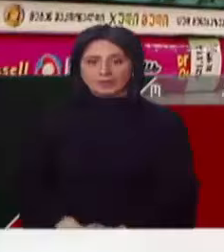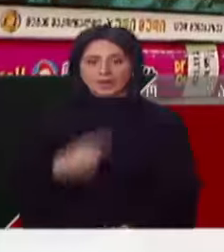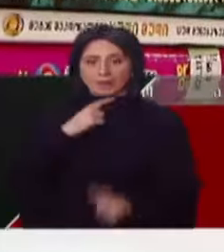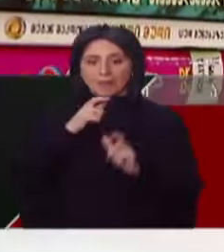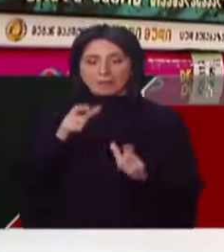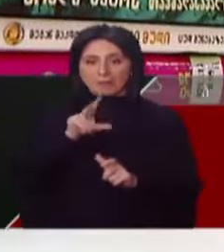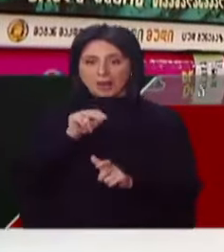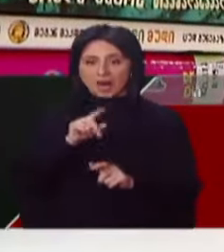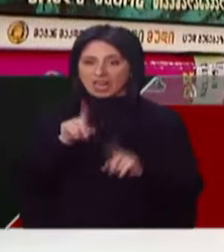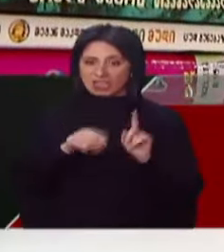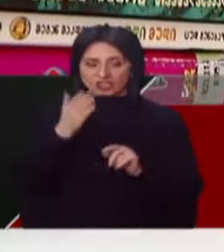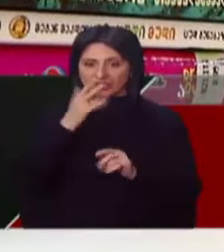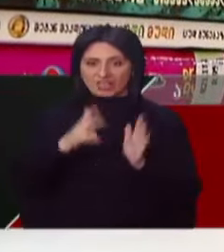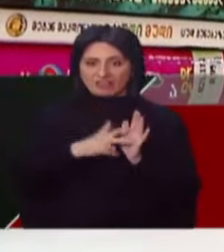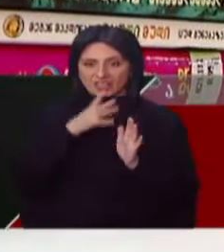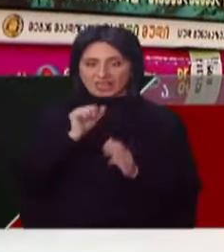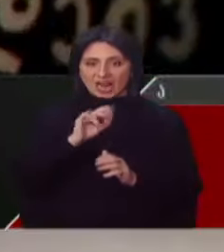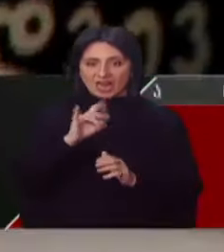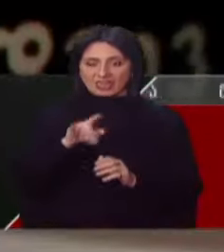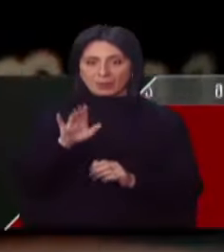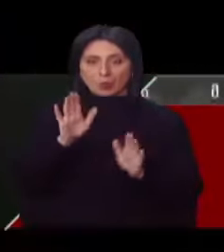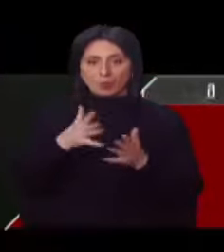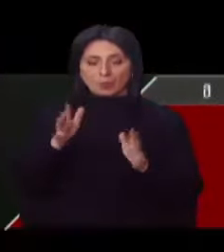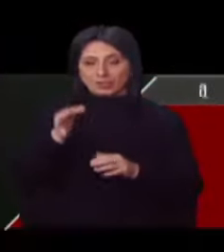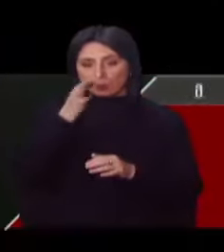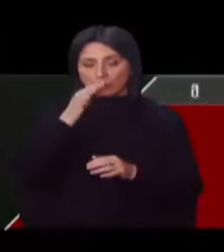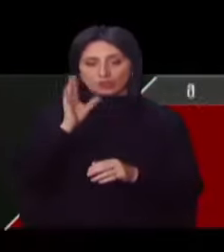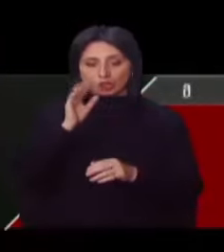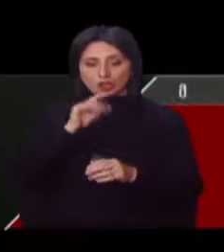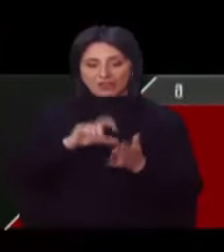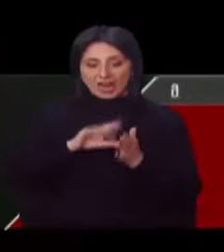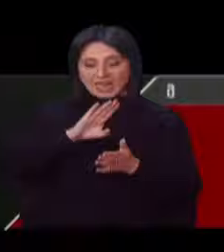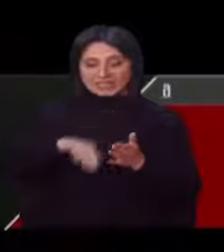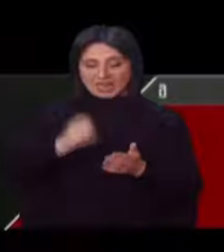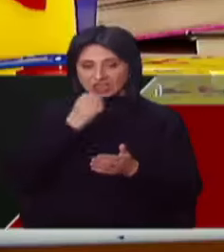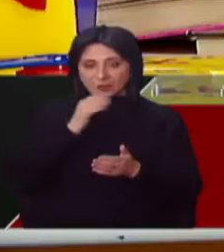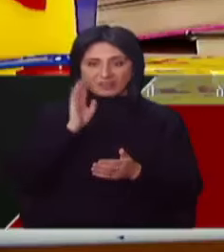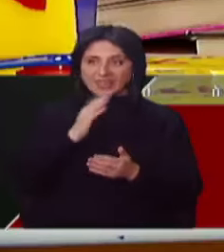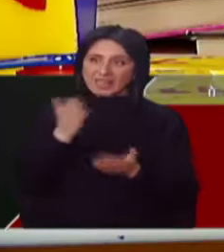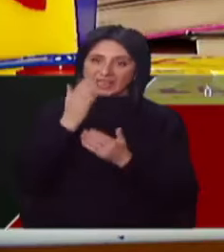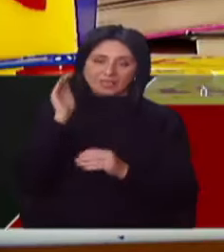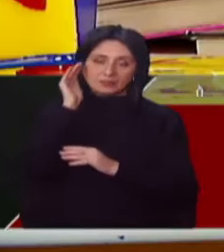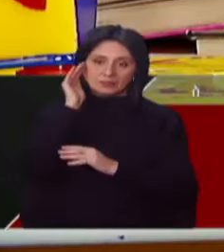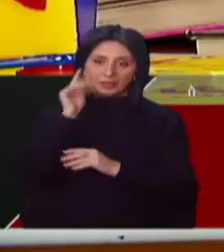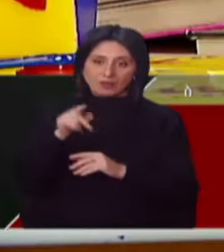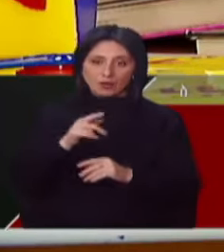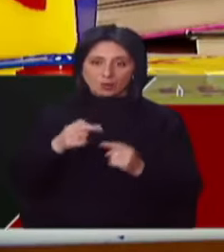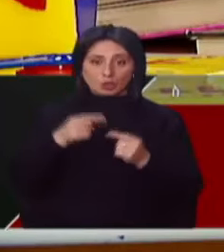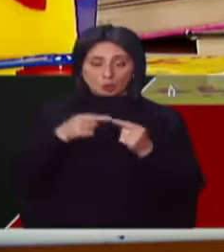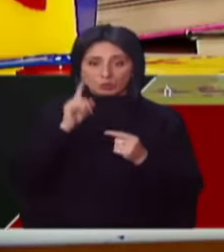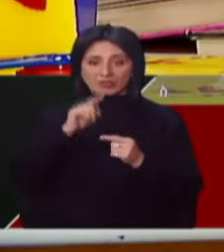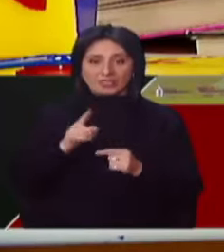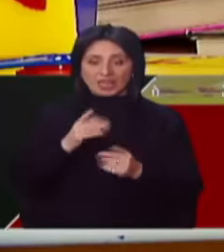ხმამაღლა იშვიათად კითხულობს 8 წლის ანდრია. მას უფრო მეტად მოსწონს, როცა კლას გარეშე მასალას დედა უკითხავს. თუმცა ზუსტად